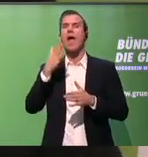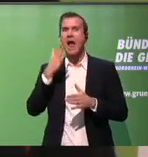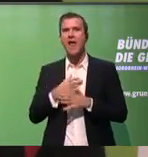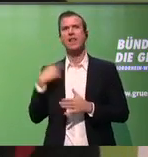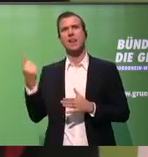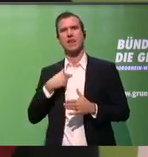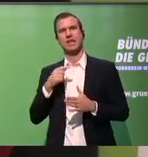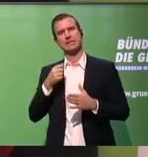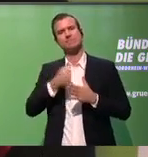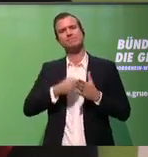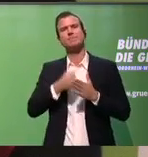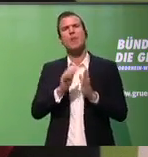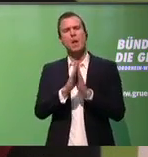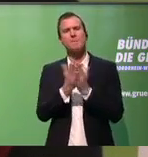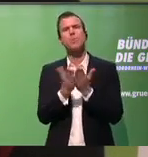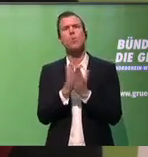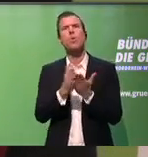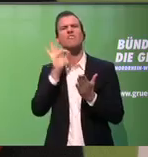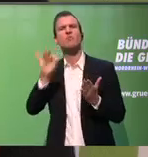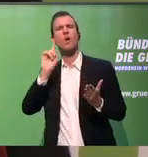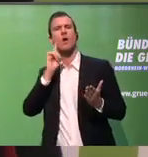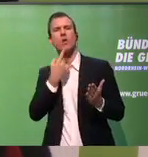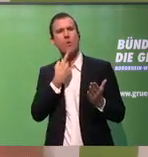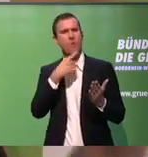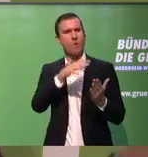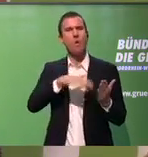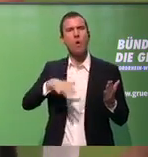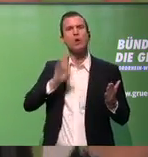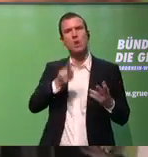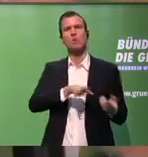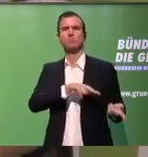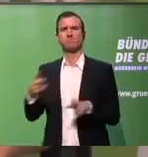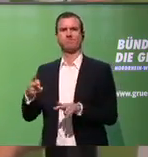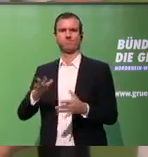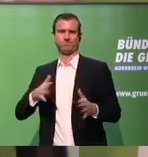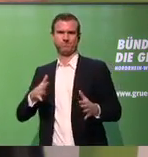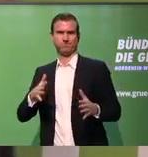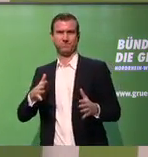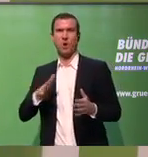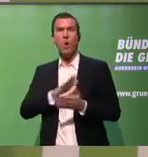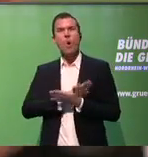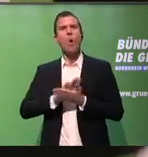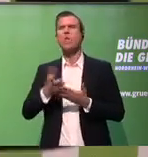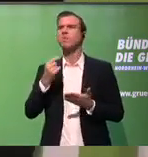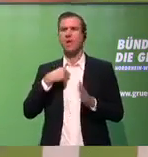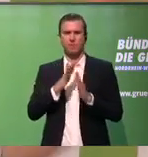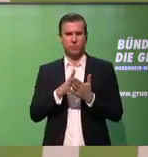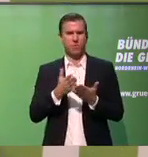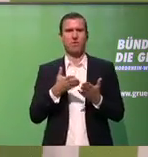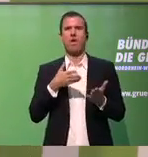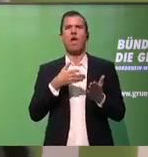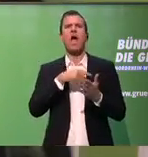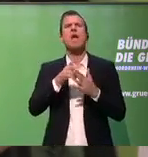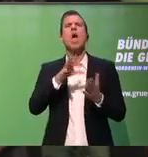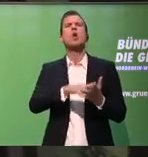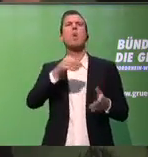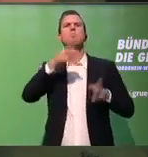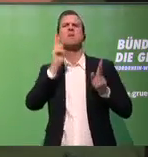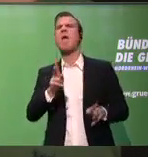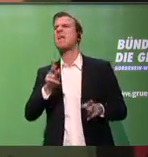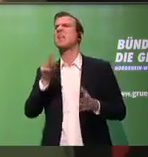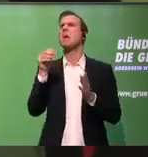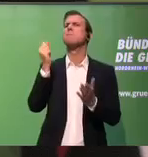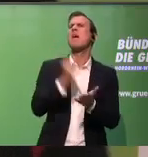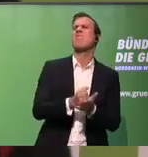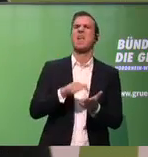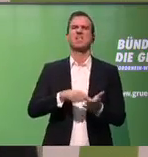einsetzt, dass eben Bücher auch für Gehörlose umgesetzt werden können, ohne dass sie damit gleich gegen alle möglichen Copyrights und Patente und so weiter und